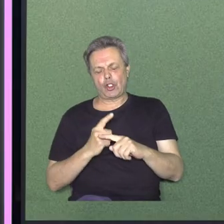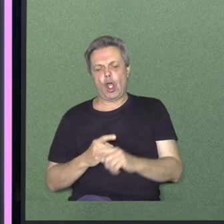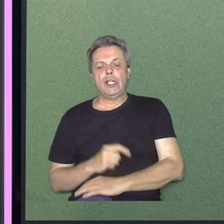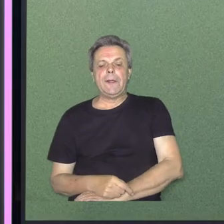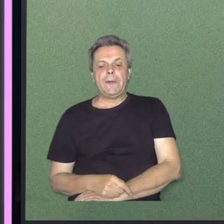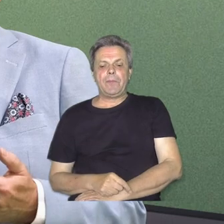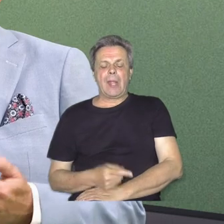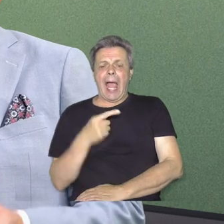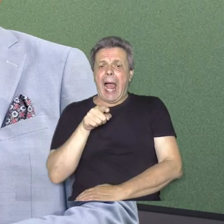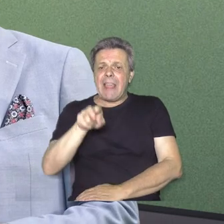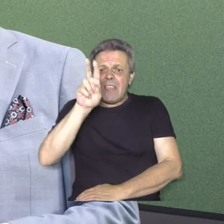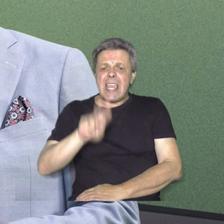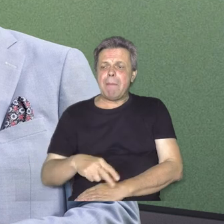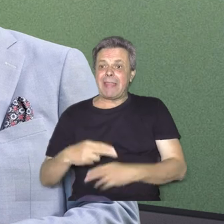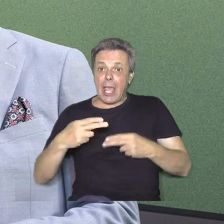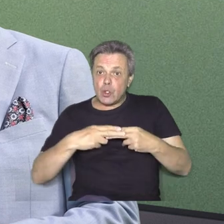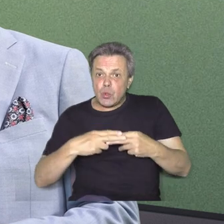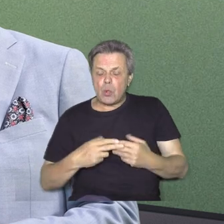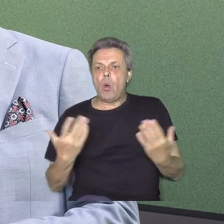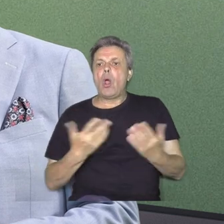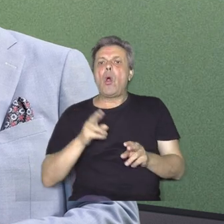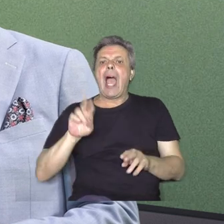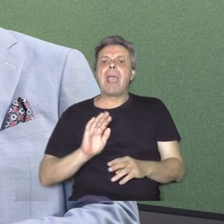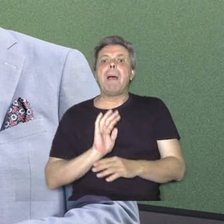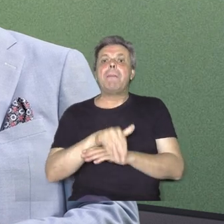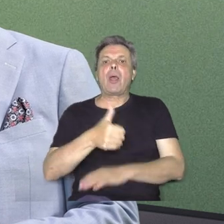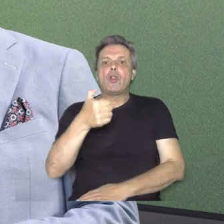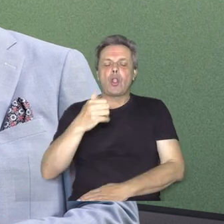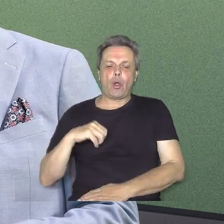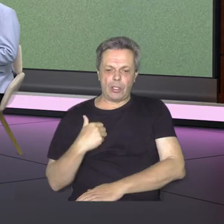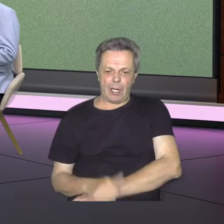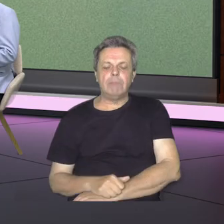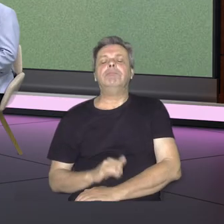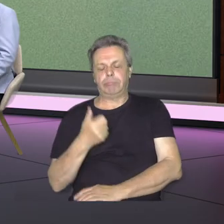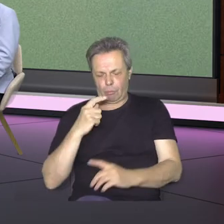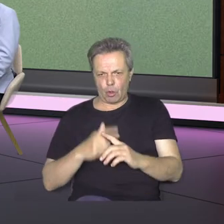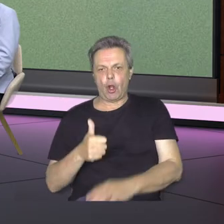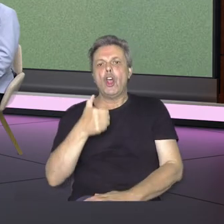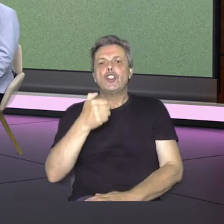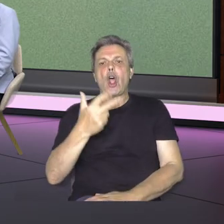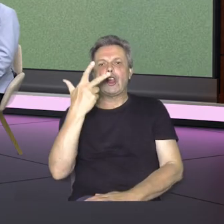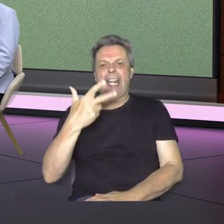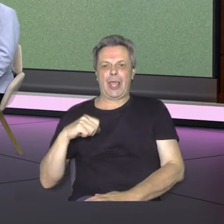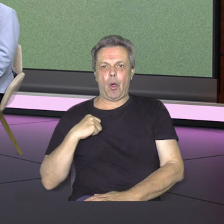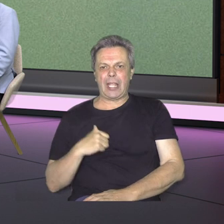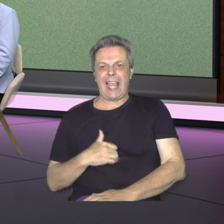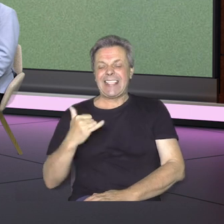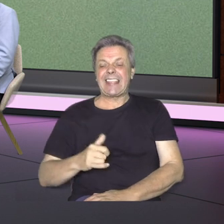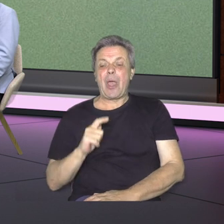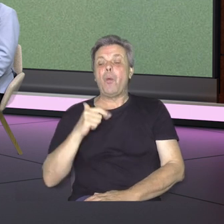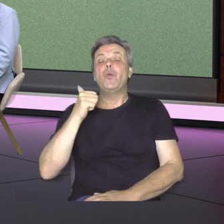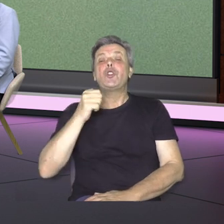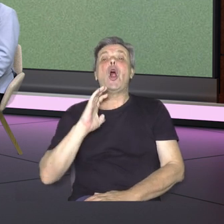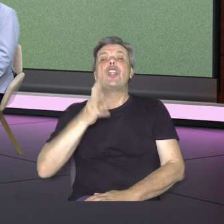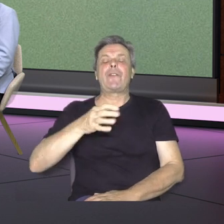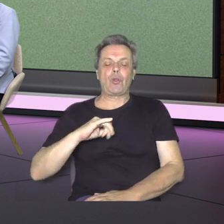Jel da jesu? Jesu. Ali vi imate susjedu, ako se ne varam, koja ima preko 100 godina. Preko 103 godine, u